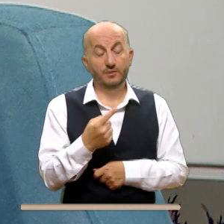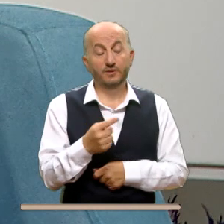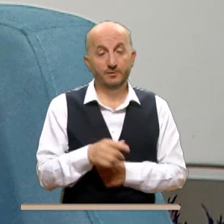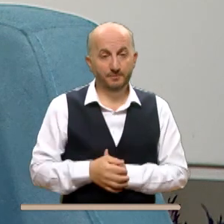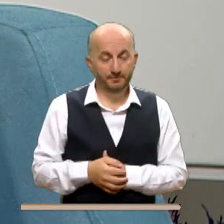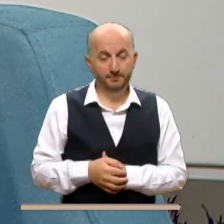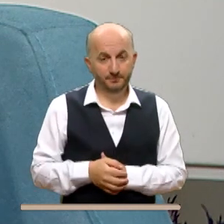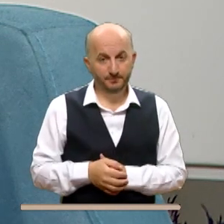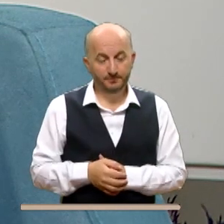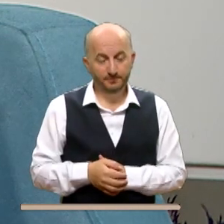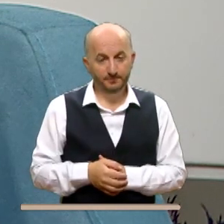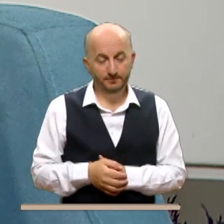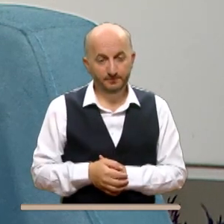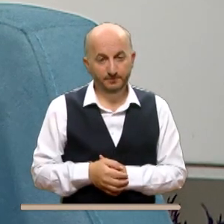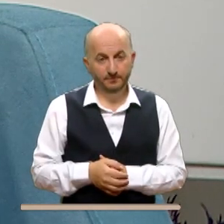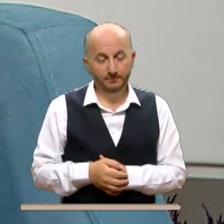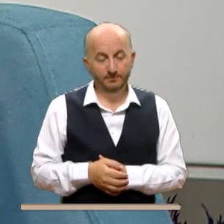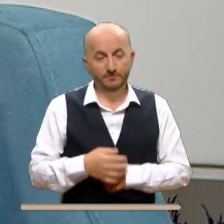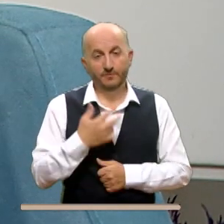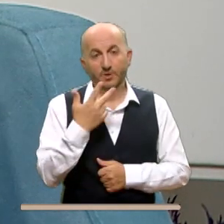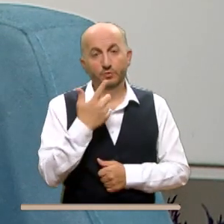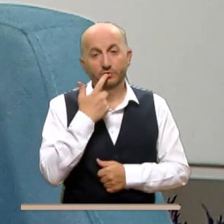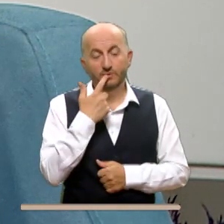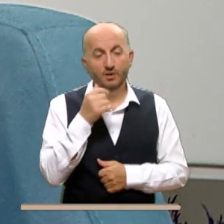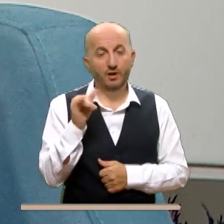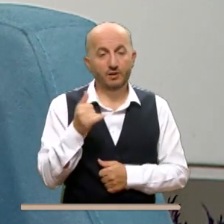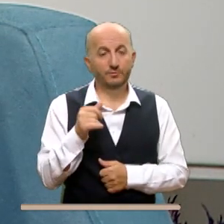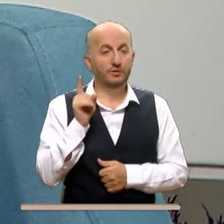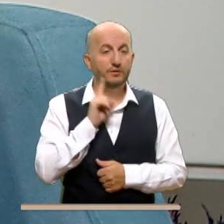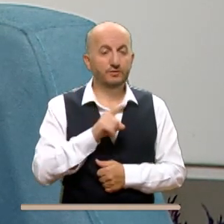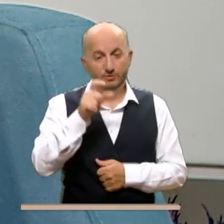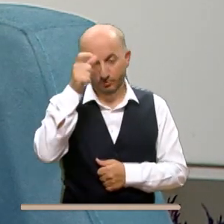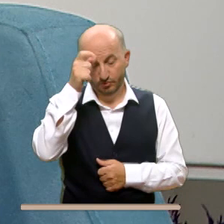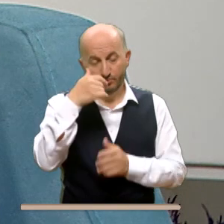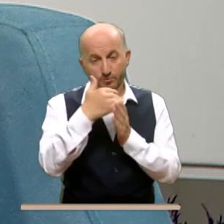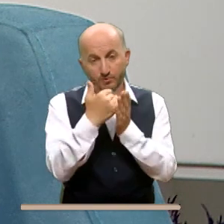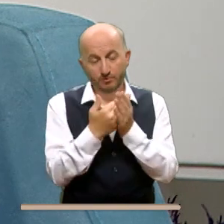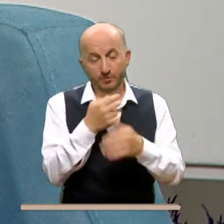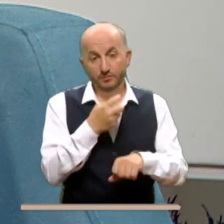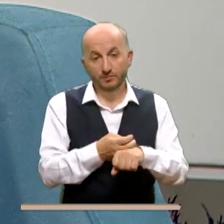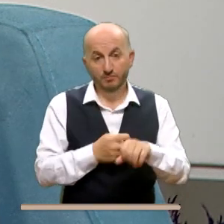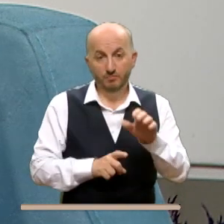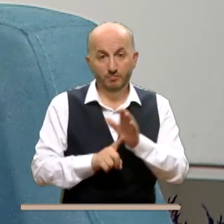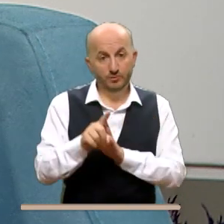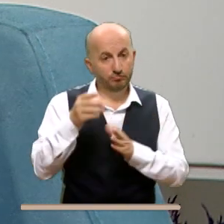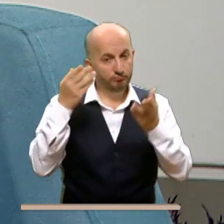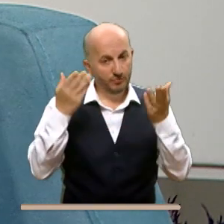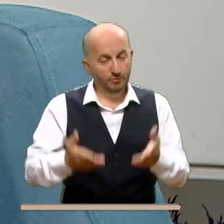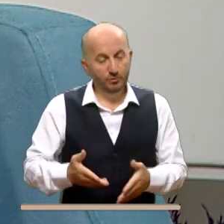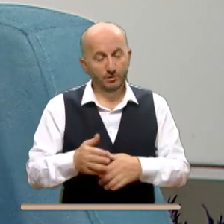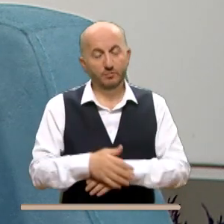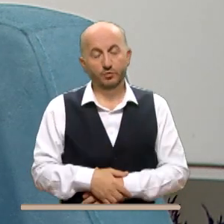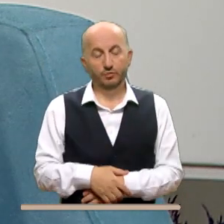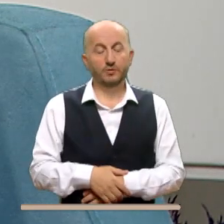defa 3 dilde de Arapça, İngilizce ve Türkçe'de programlarımızın başarısı kabullenilmiş durumda.